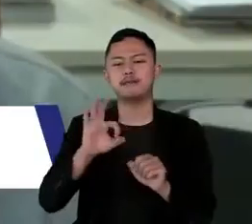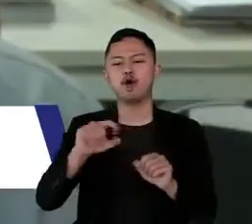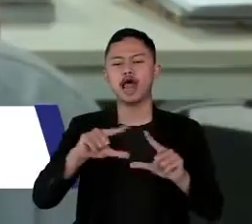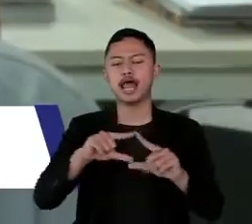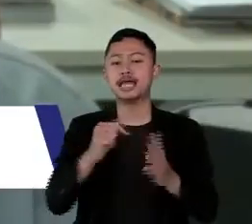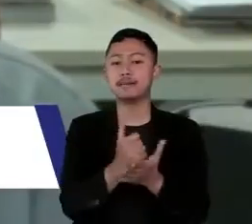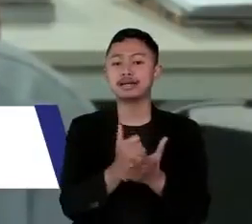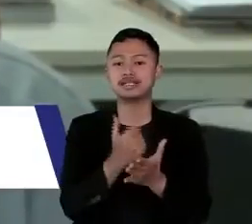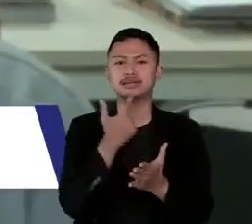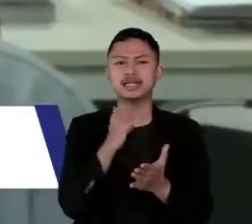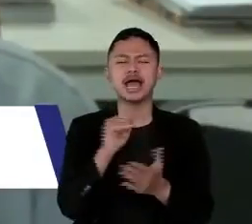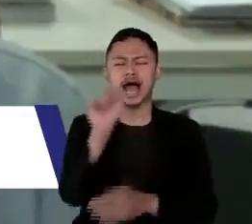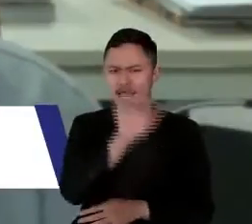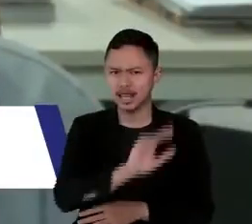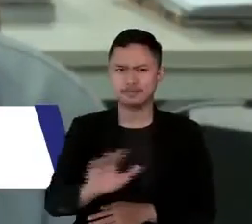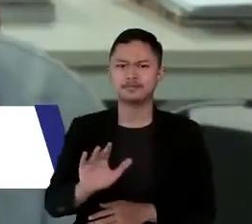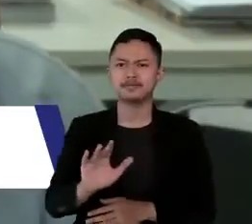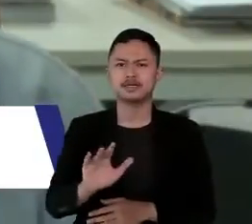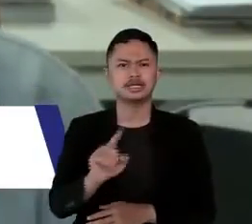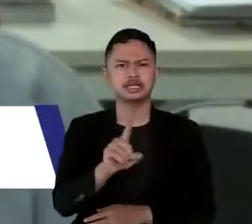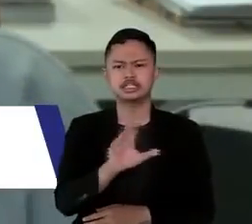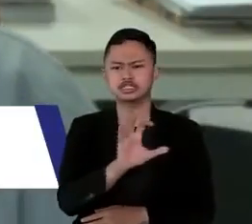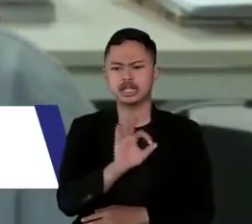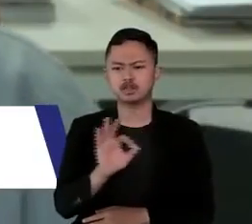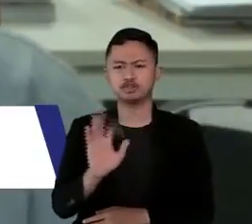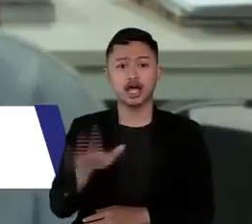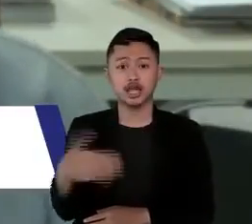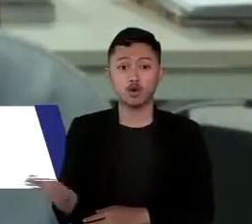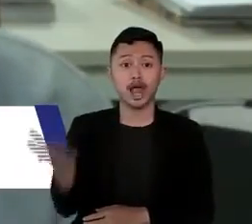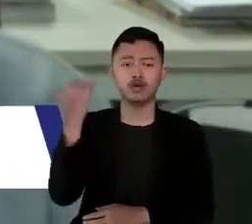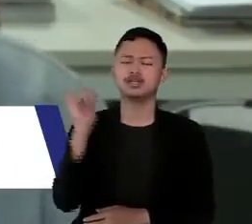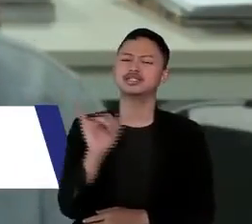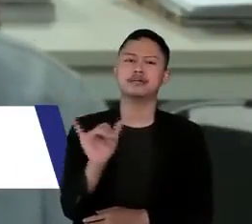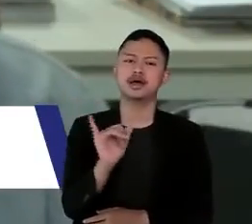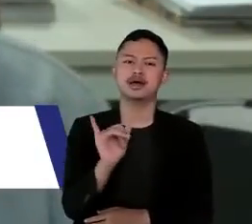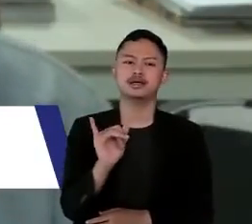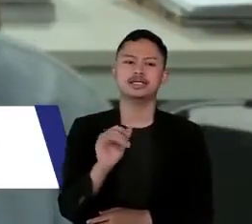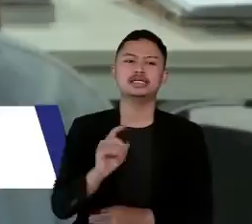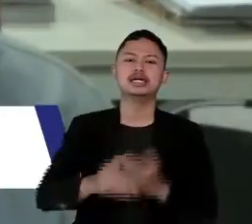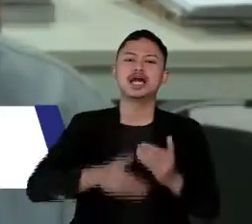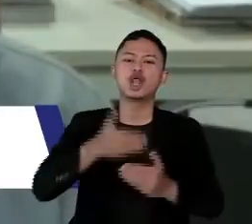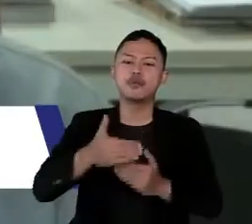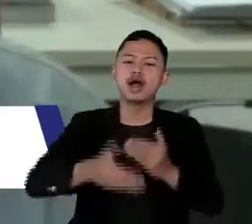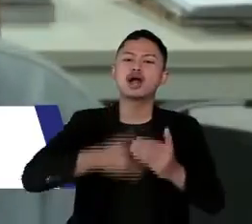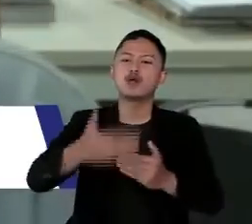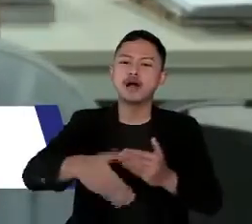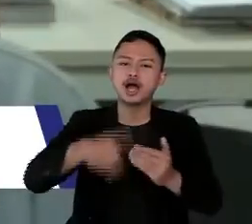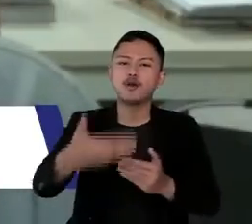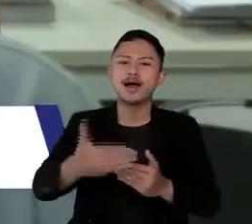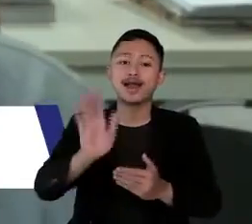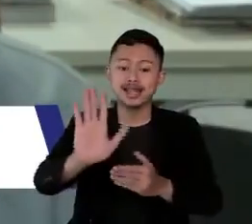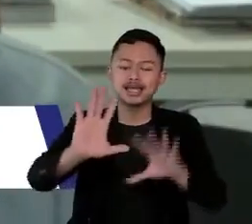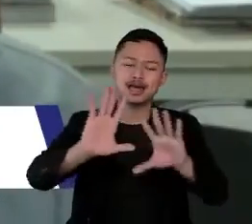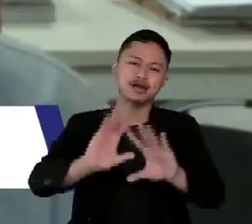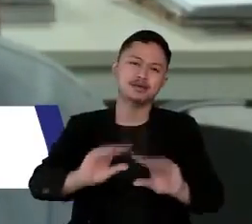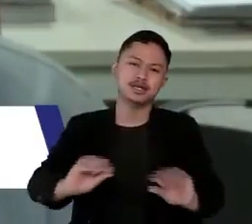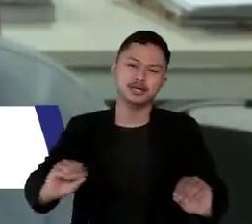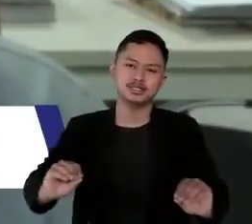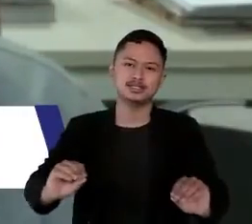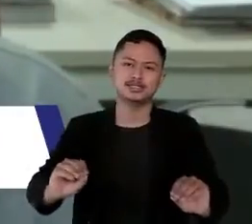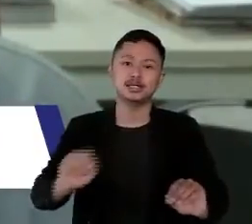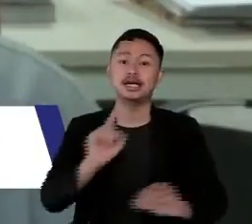bergelombang terjadi setahun yang lalu dalam dia gelombang kemudian pagi ini akan berakhir